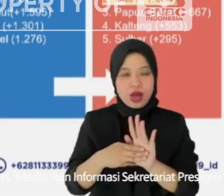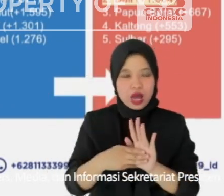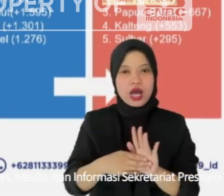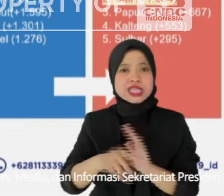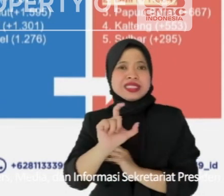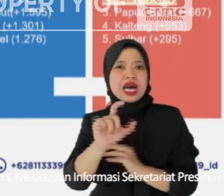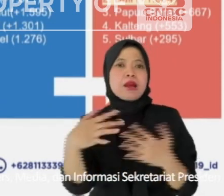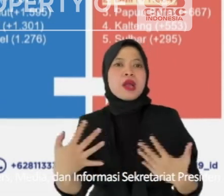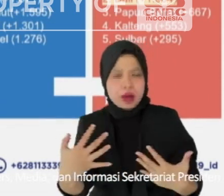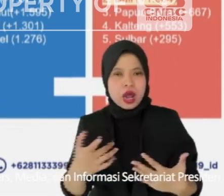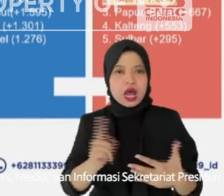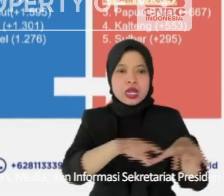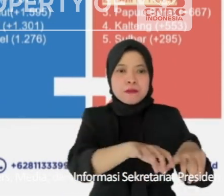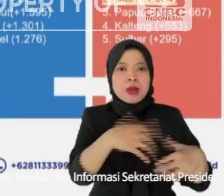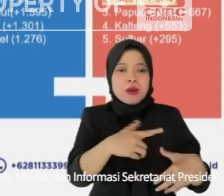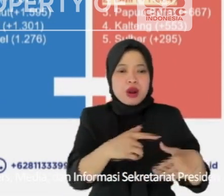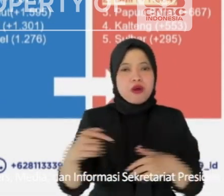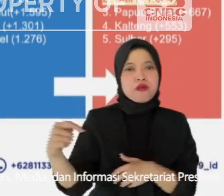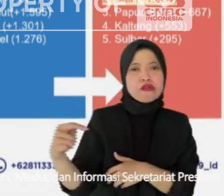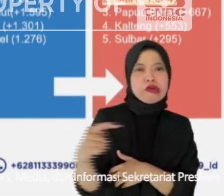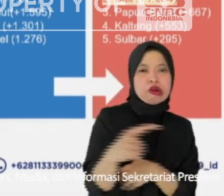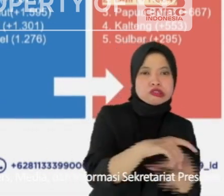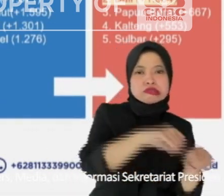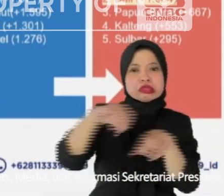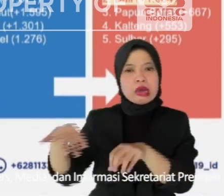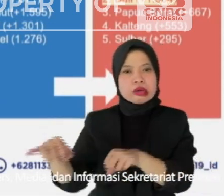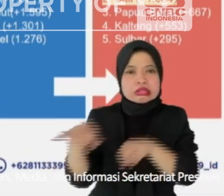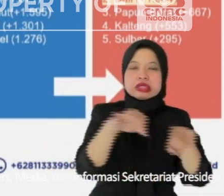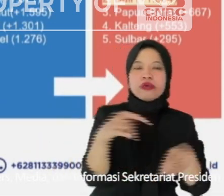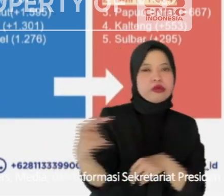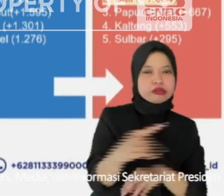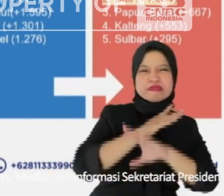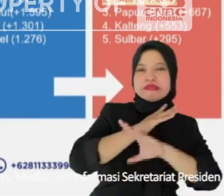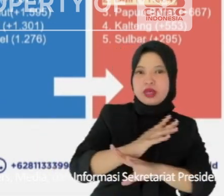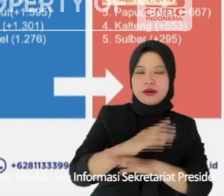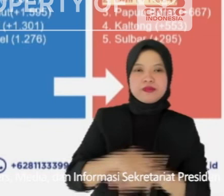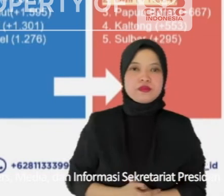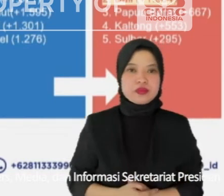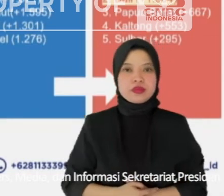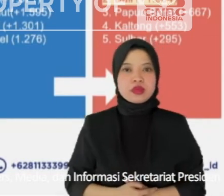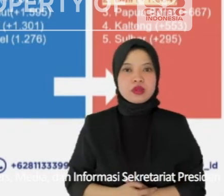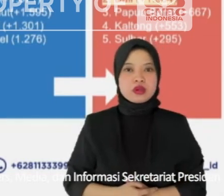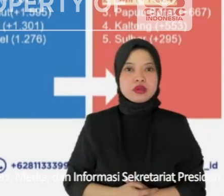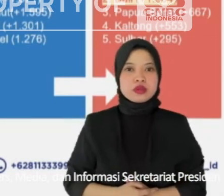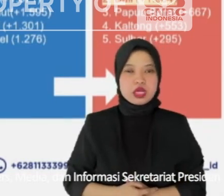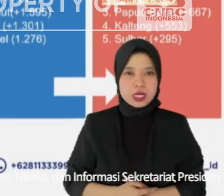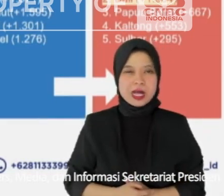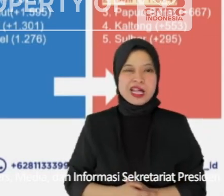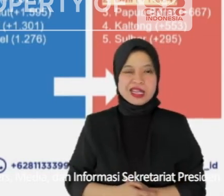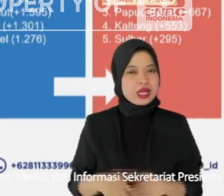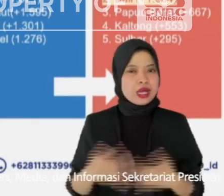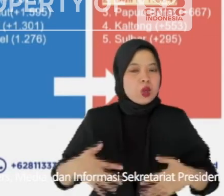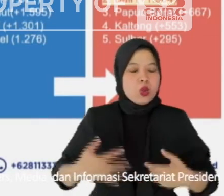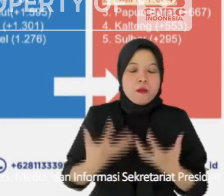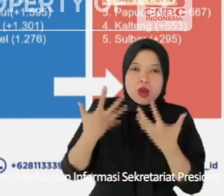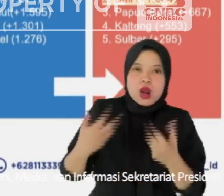juga diwarnai dengan berbagai mutasi dari virus cover 19 itu sendiri dinamika ini membawa kita pada tantangan